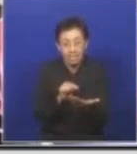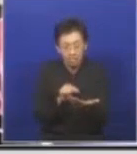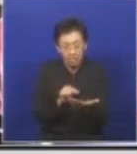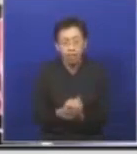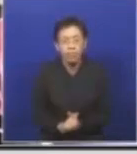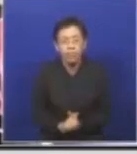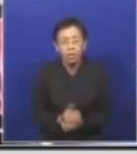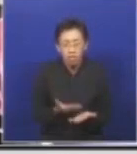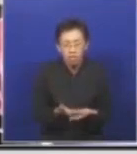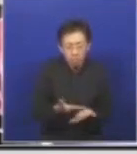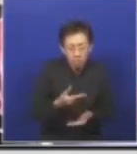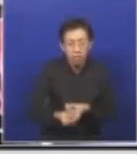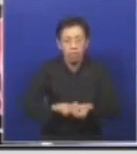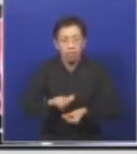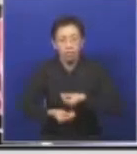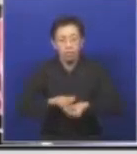ถ้าจะซื้อขาย